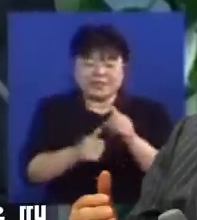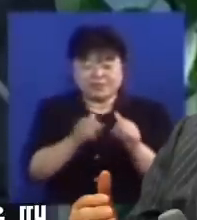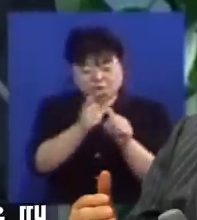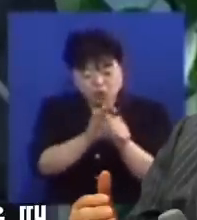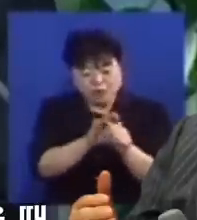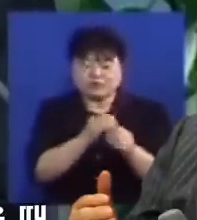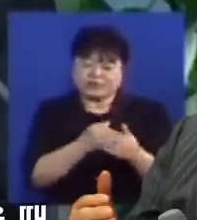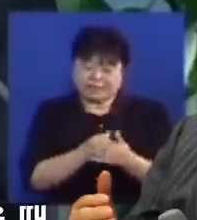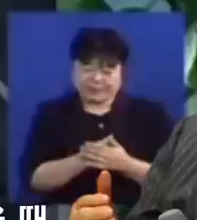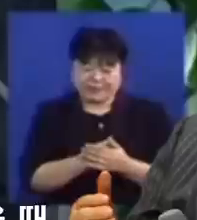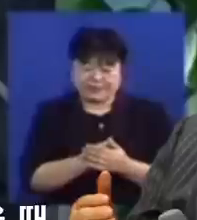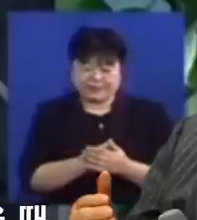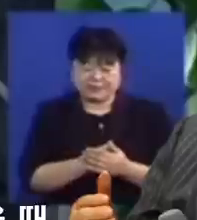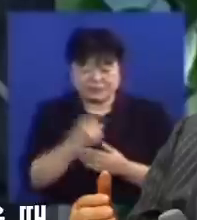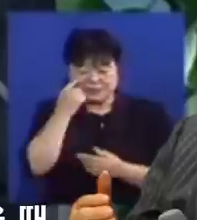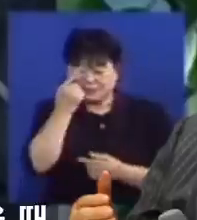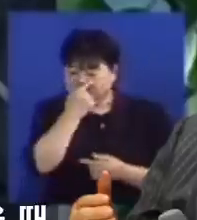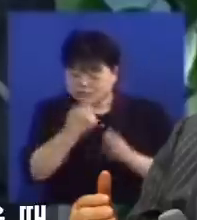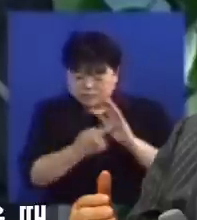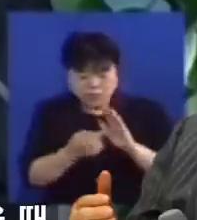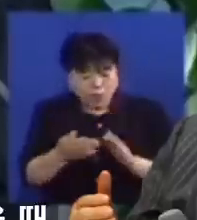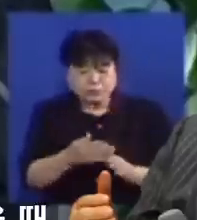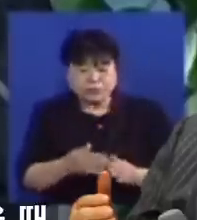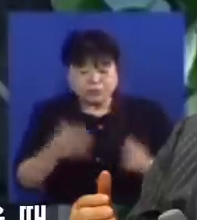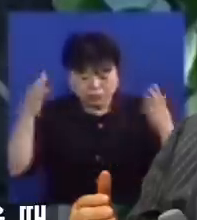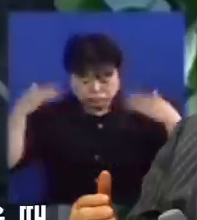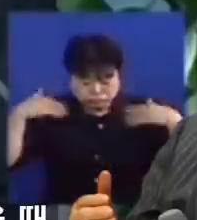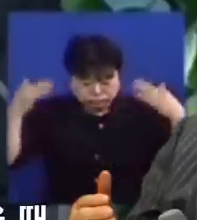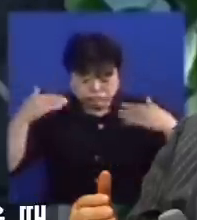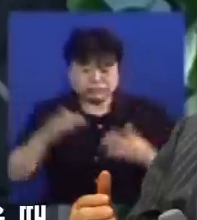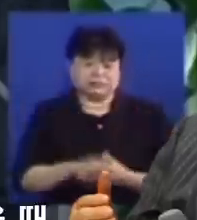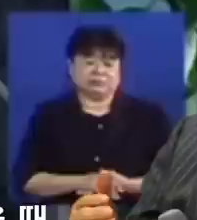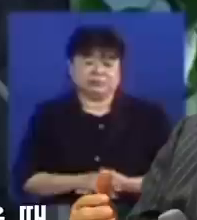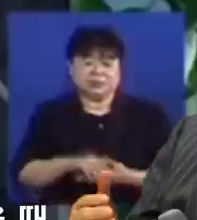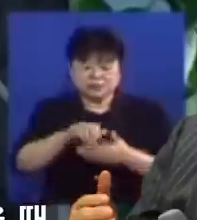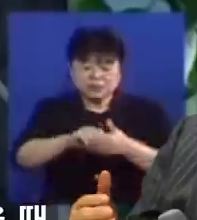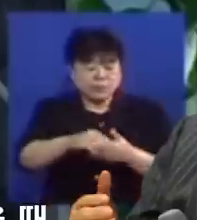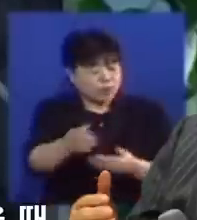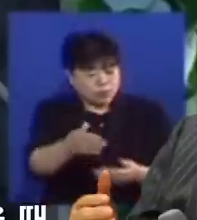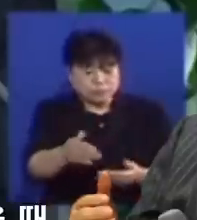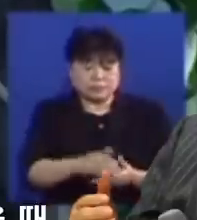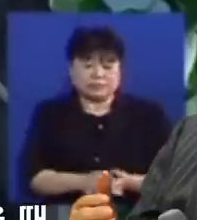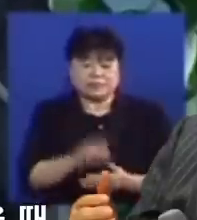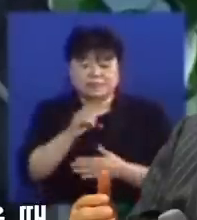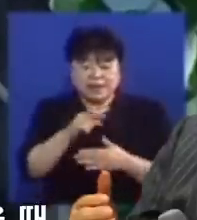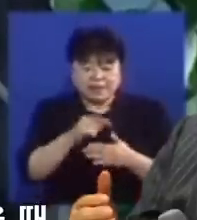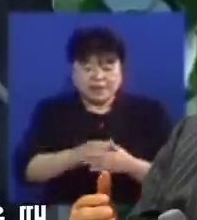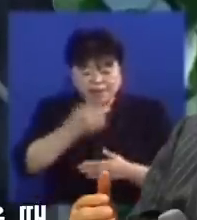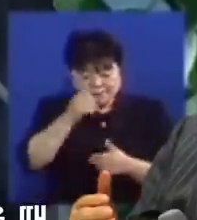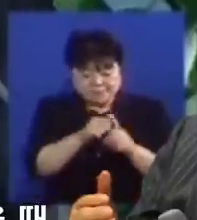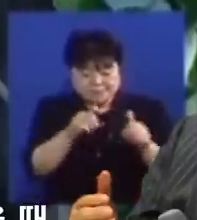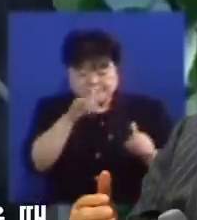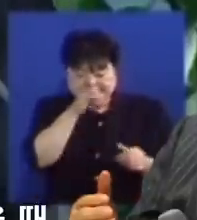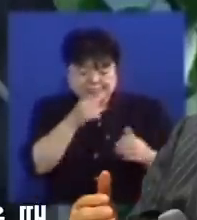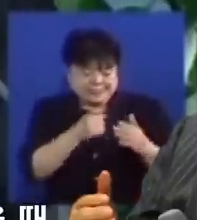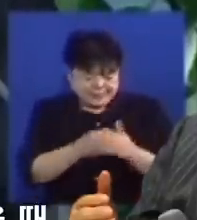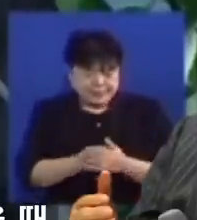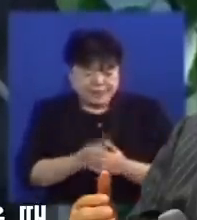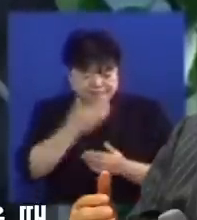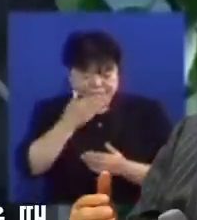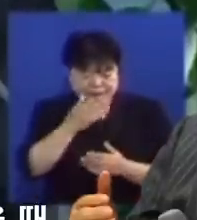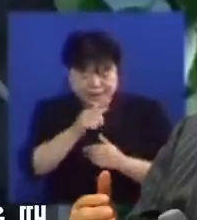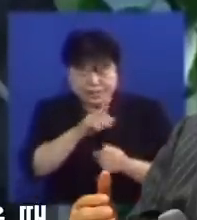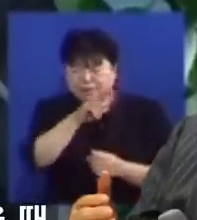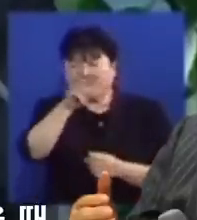역사하는 것이기 때문에 눈에는 아무 증거 안 보이고 귀에는 아무 소리 안 들리고 소년 잡히는 없어도 마음속에 요셉은 꿈을 품고